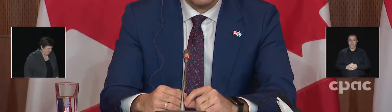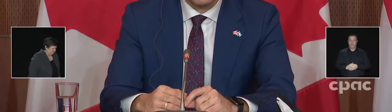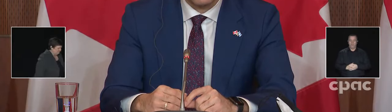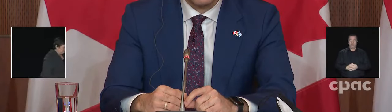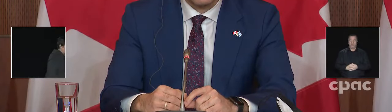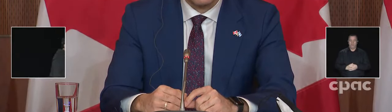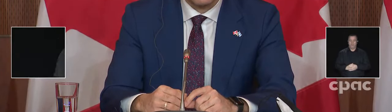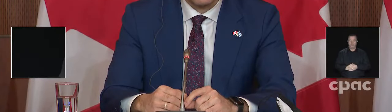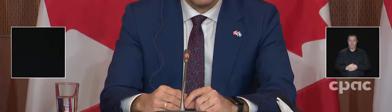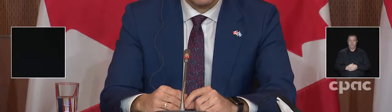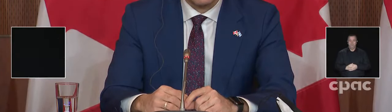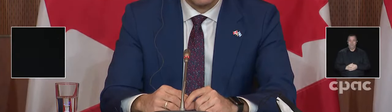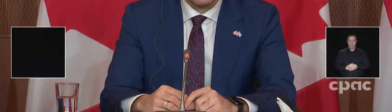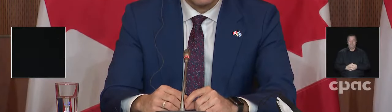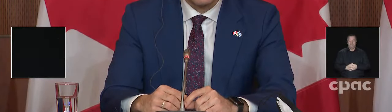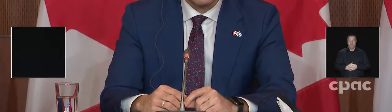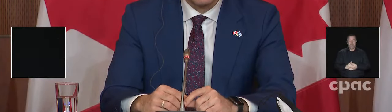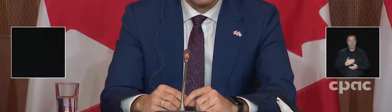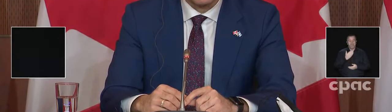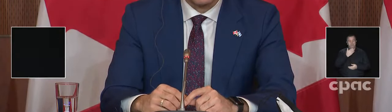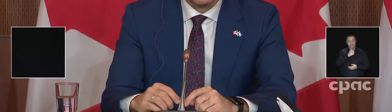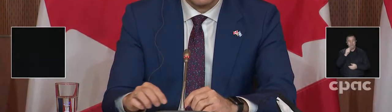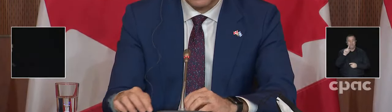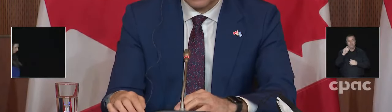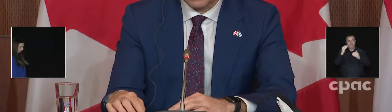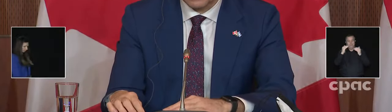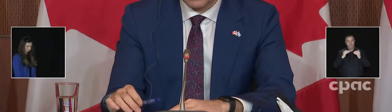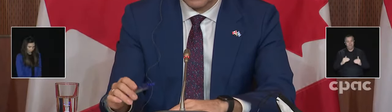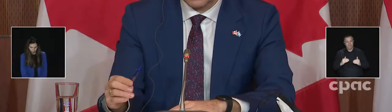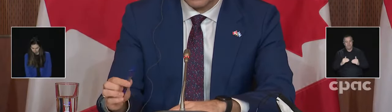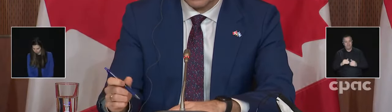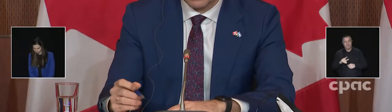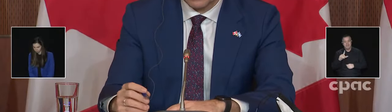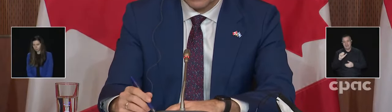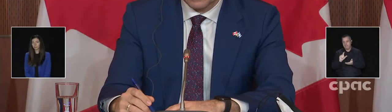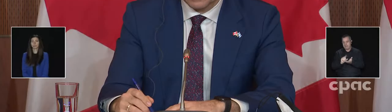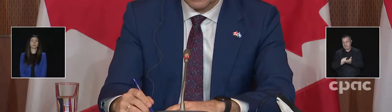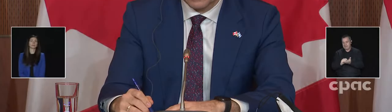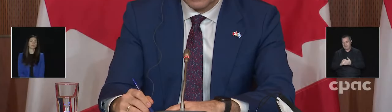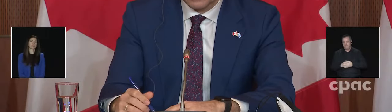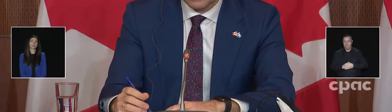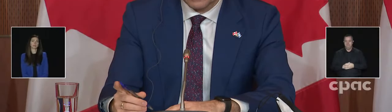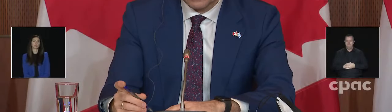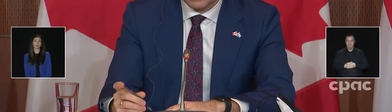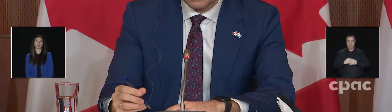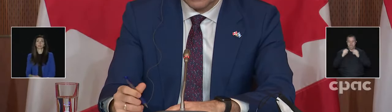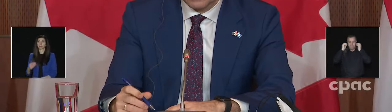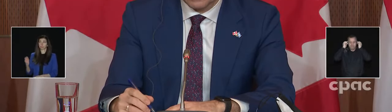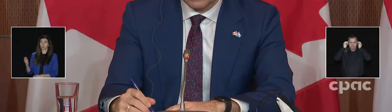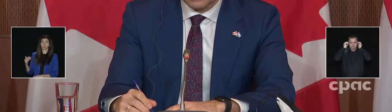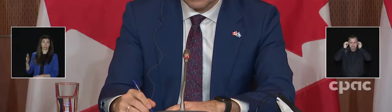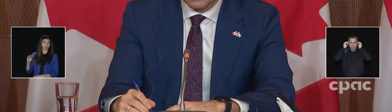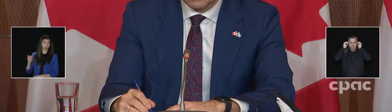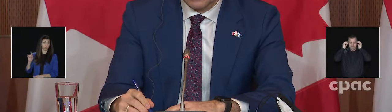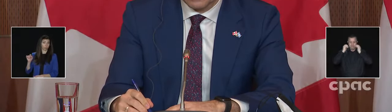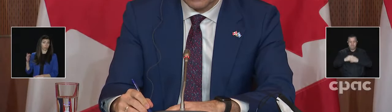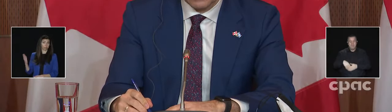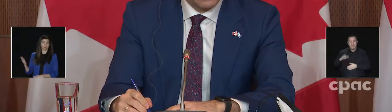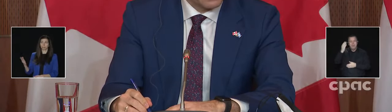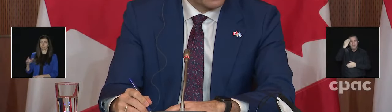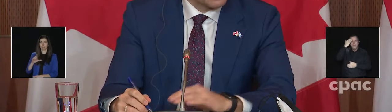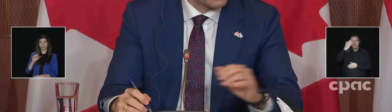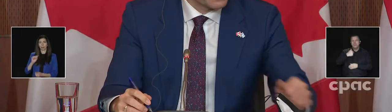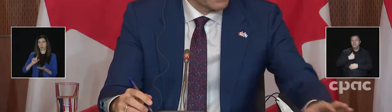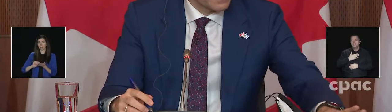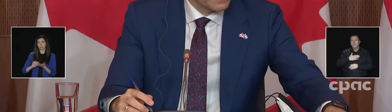Thank you. Merci. La prochaine question est de Mylène Crête, La Presse. À vous la parole. Bonjour.